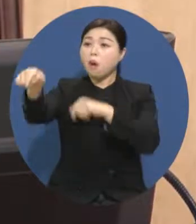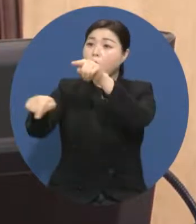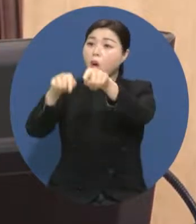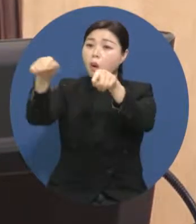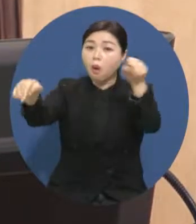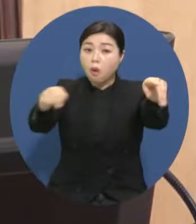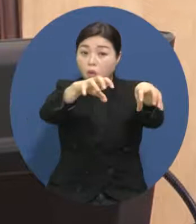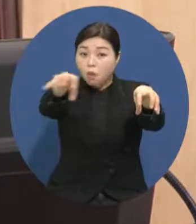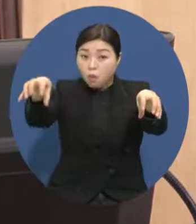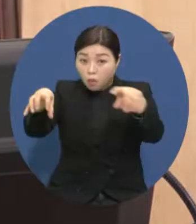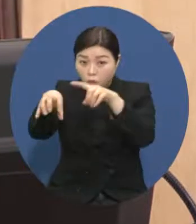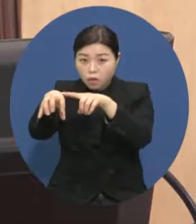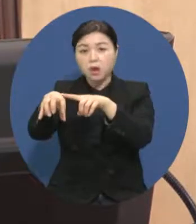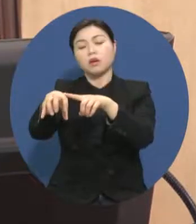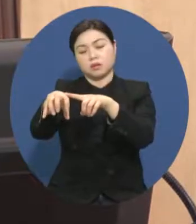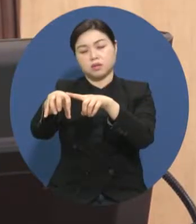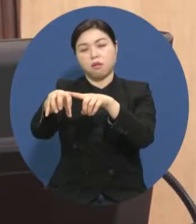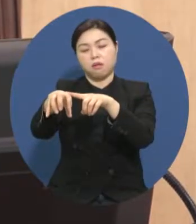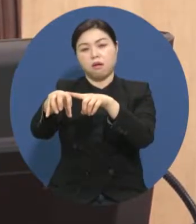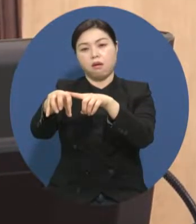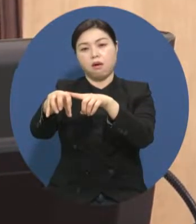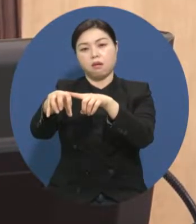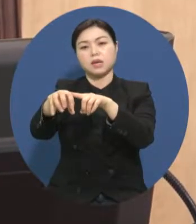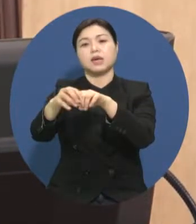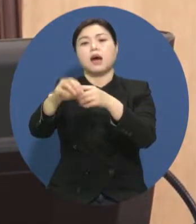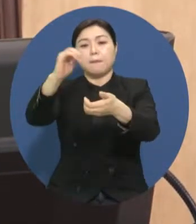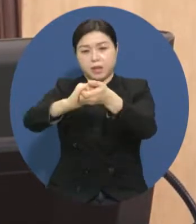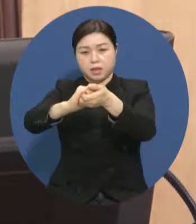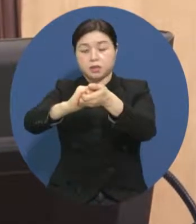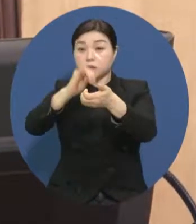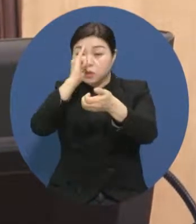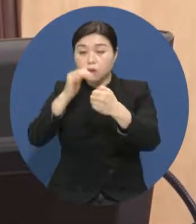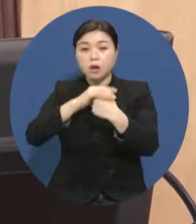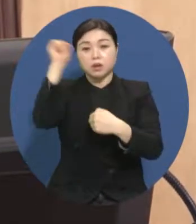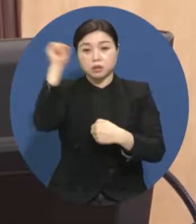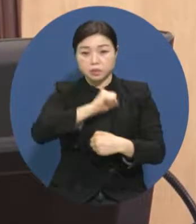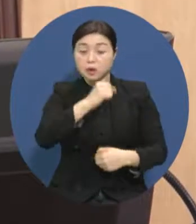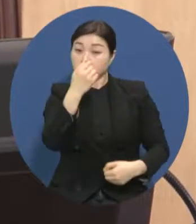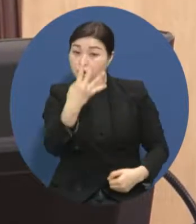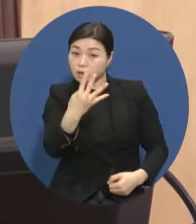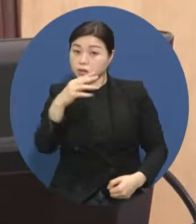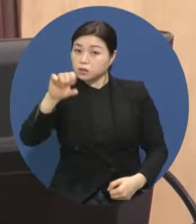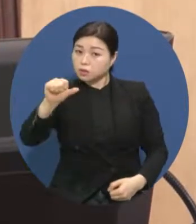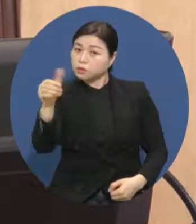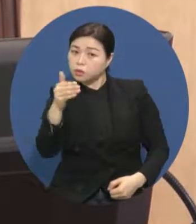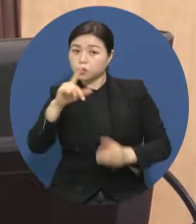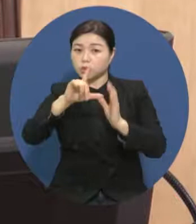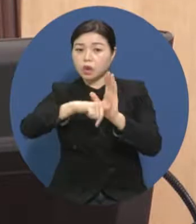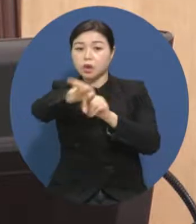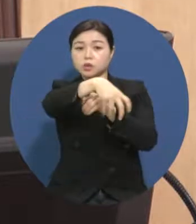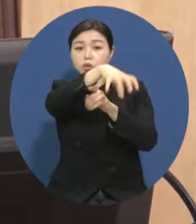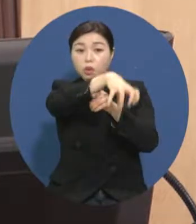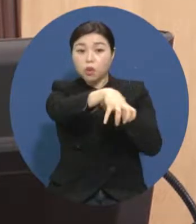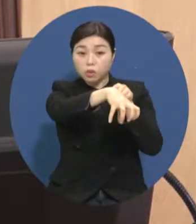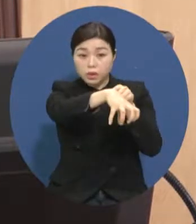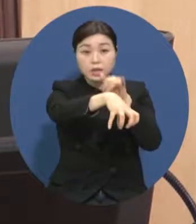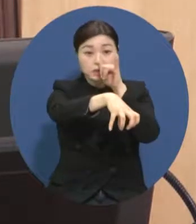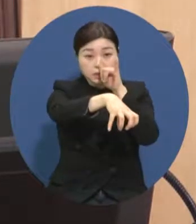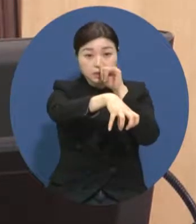이제 제안을 했고 그리고 대부분 그분들이 이제 새벽 4시나 5시에 이제 종로에 와서